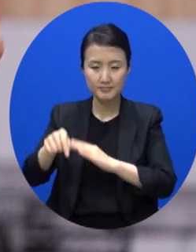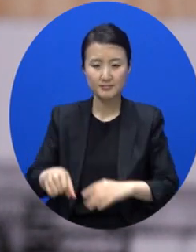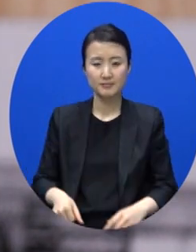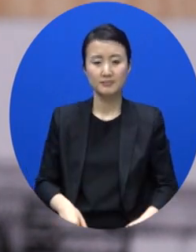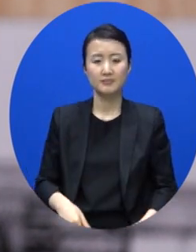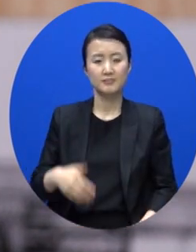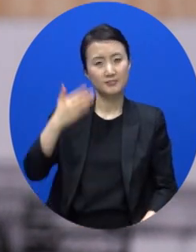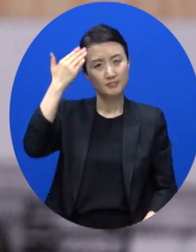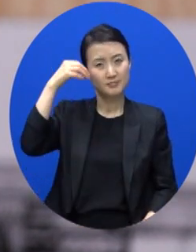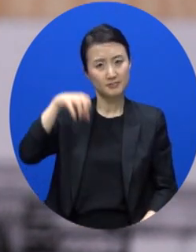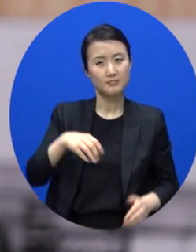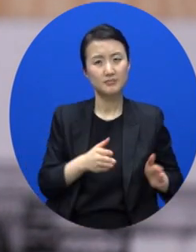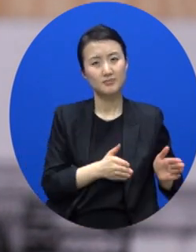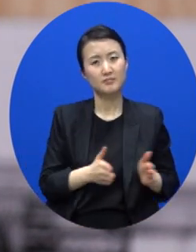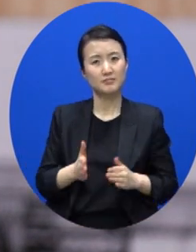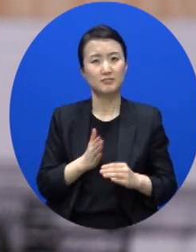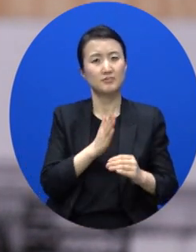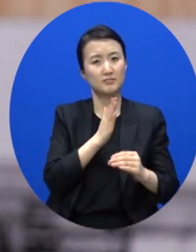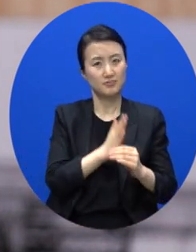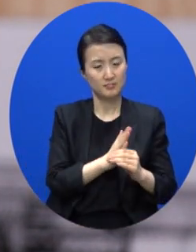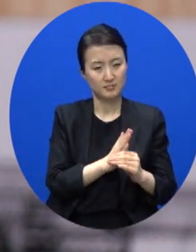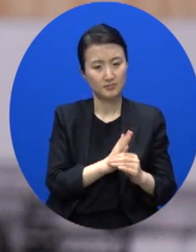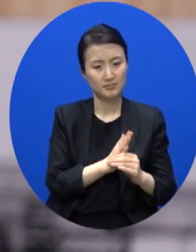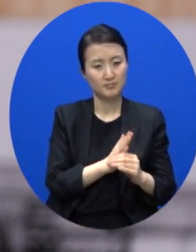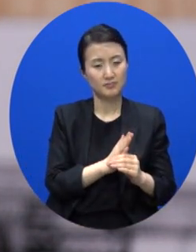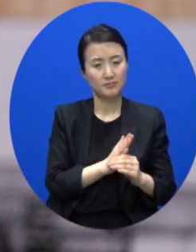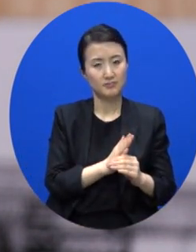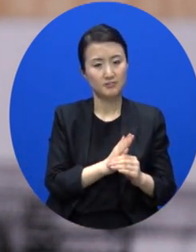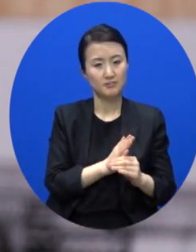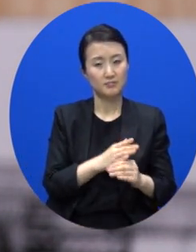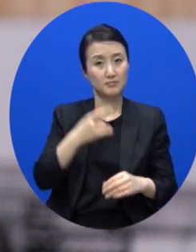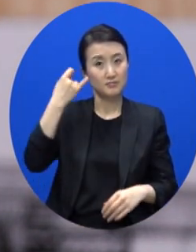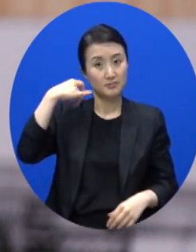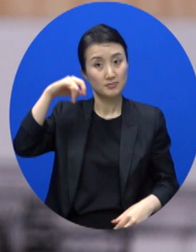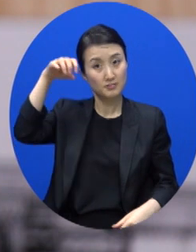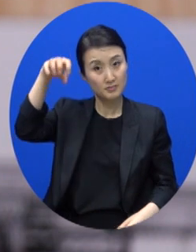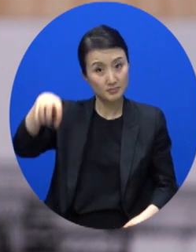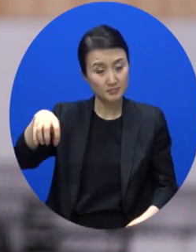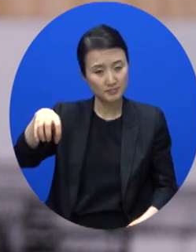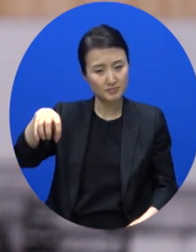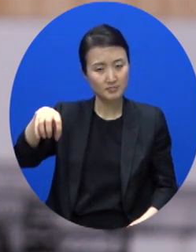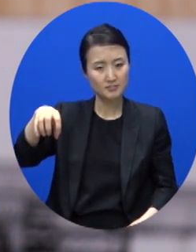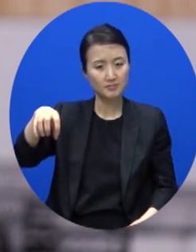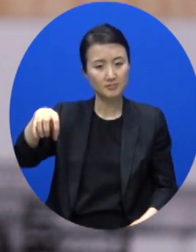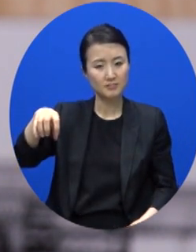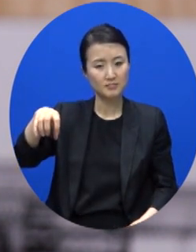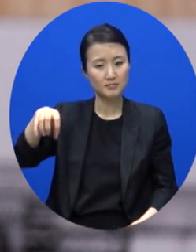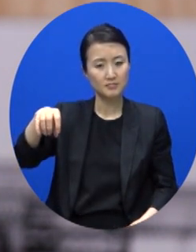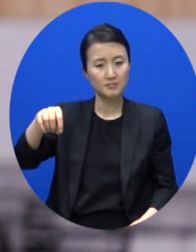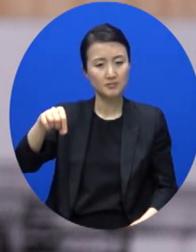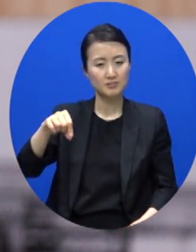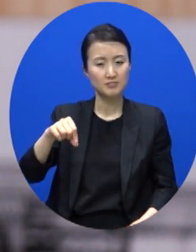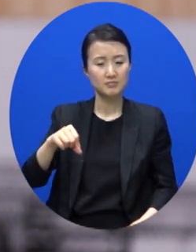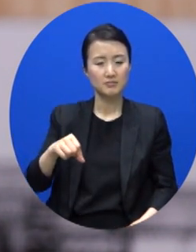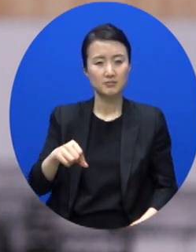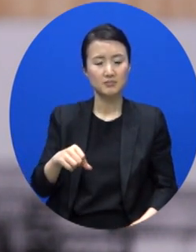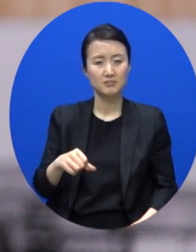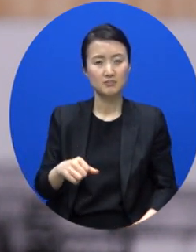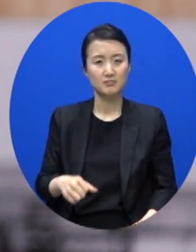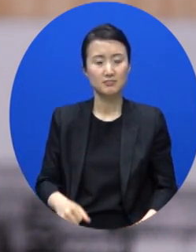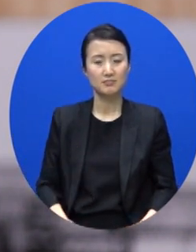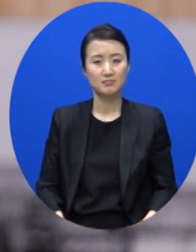한국에서 이렇게 준비를 하고 있다. 그러니까 중국에서는 뭐 먹히지가 않는